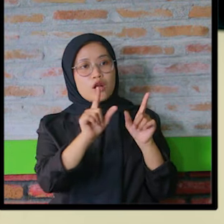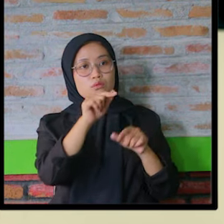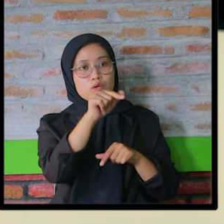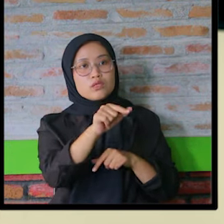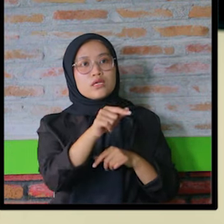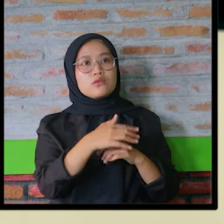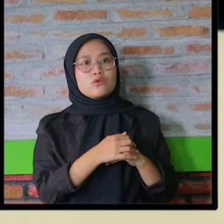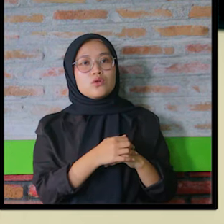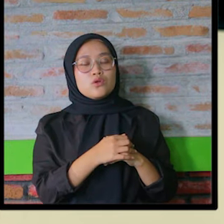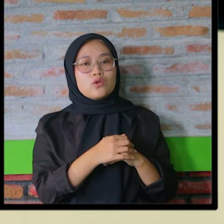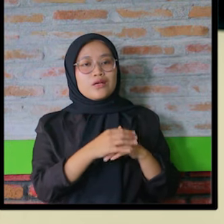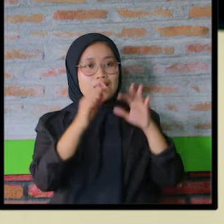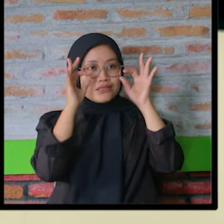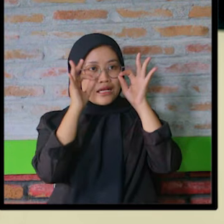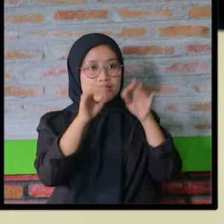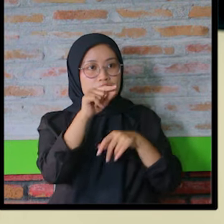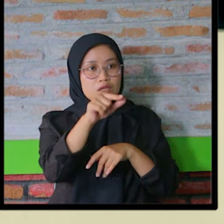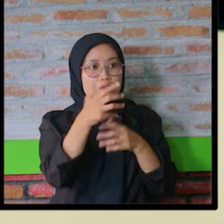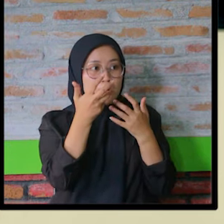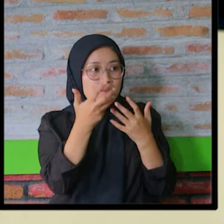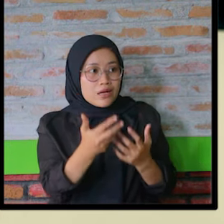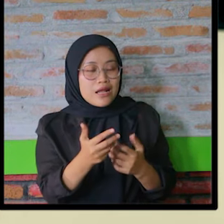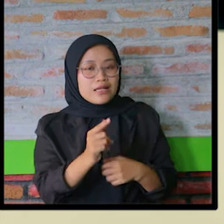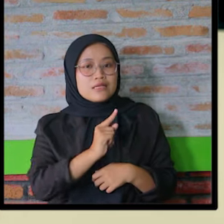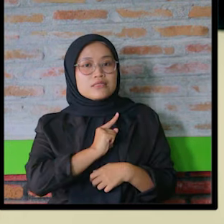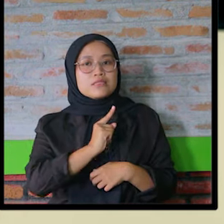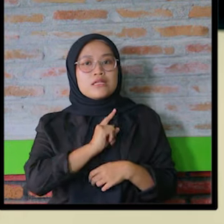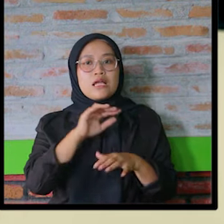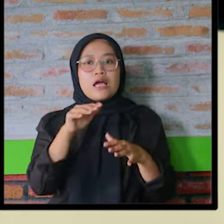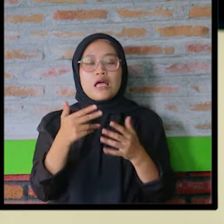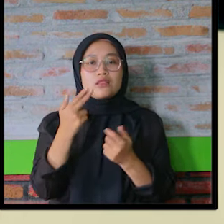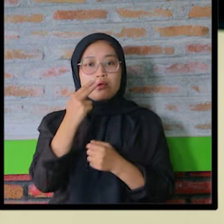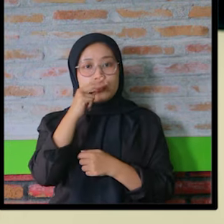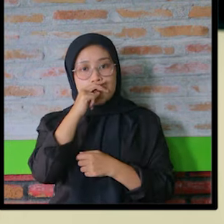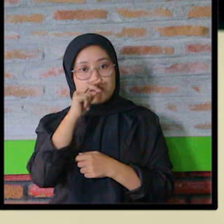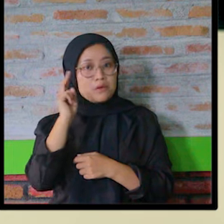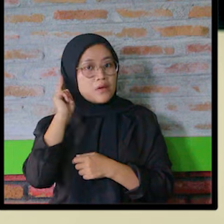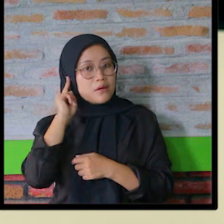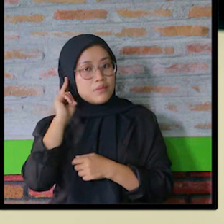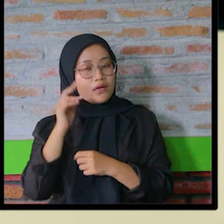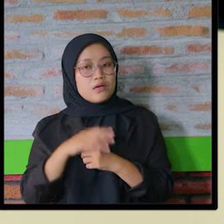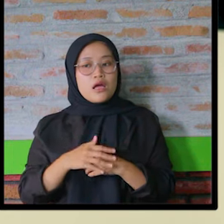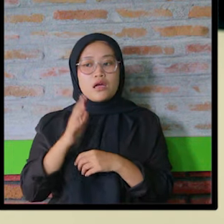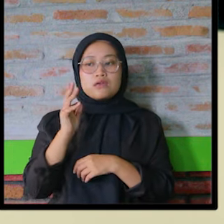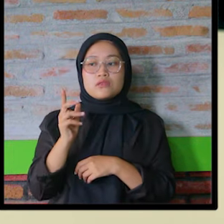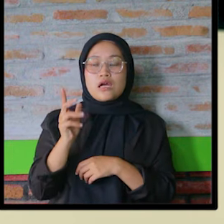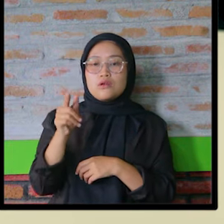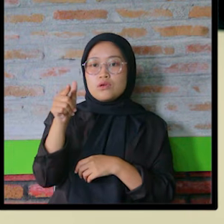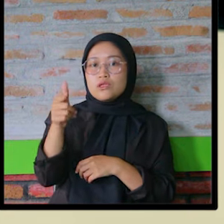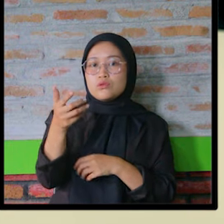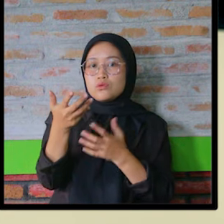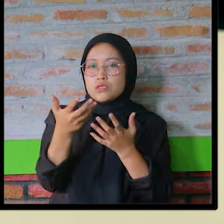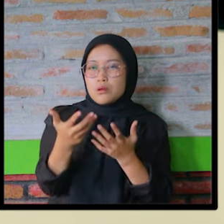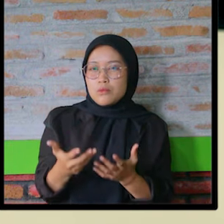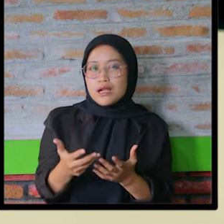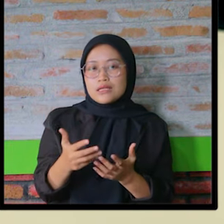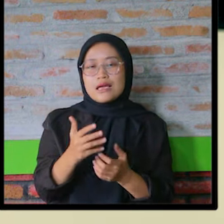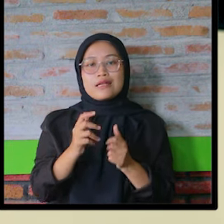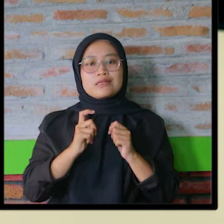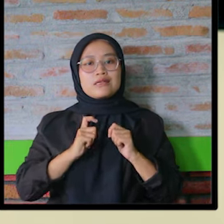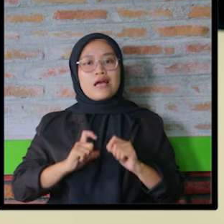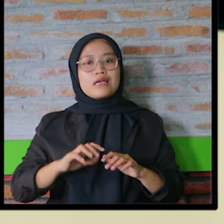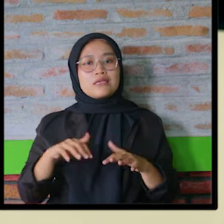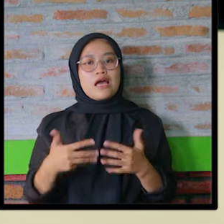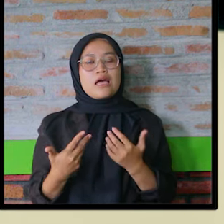bapakmu atau kerabatmu jika dia yang diberatkan dalam kesaksian kaya atau miskin Allah lebih layak